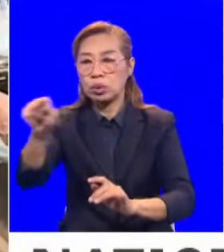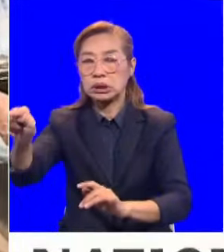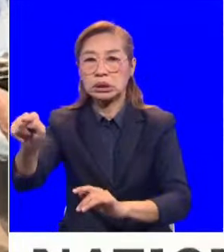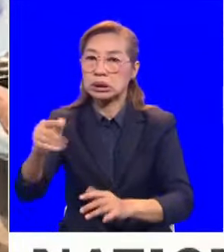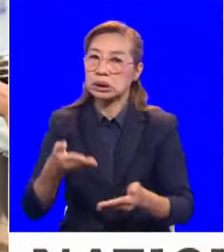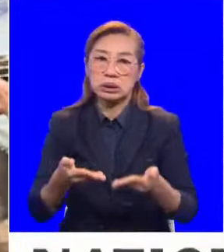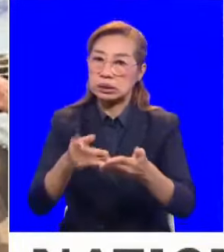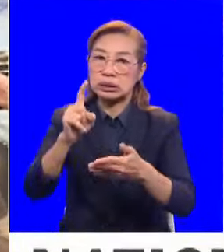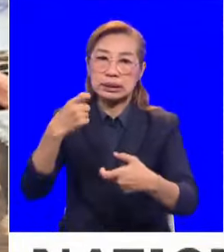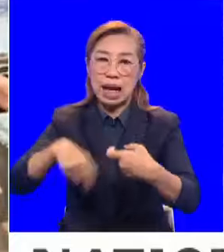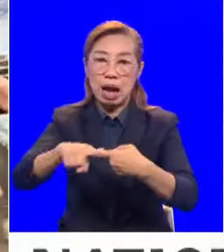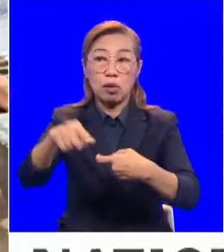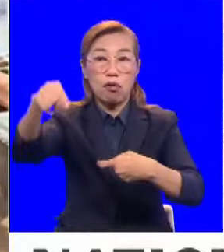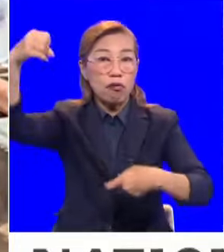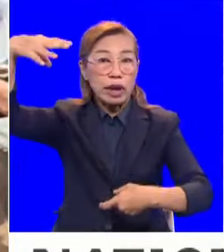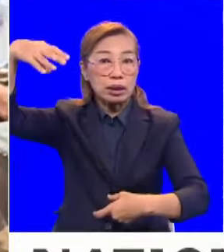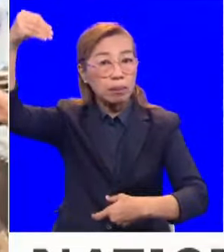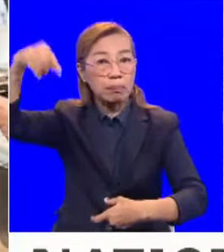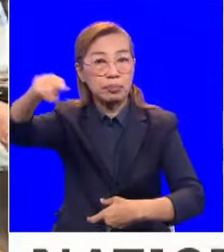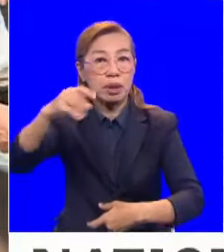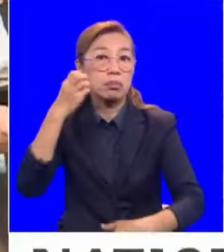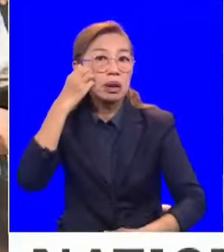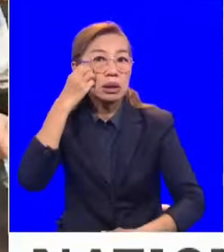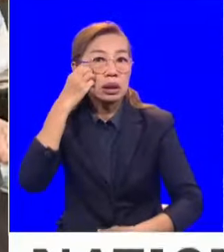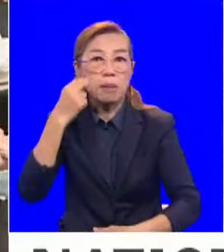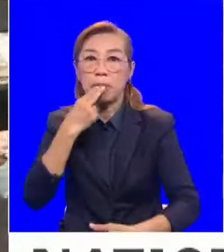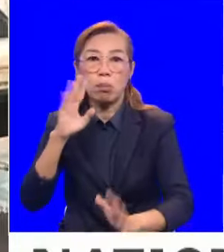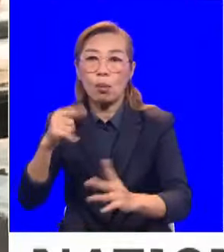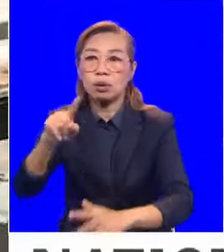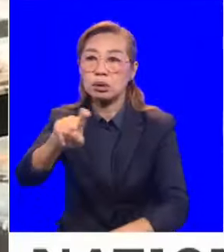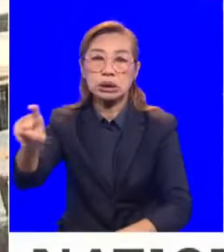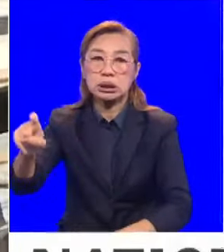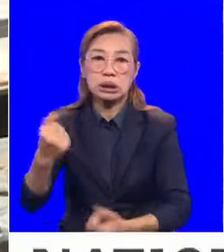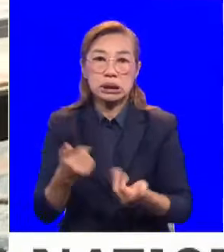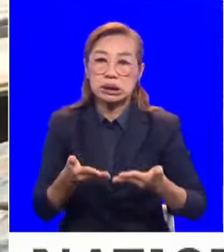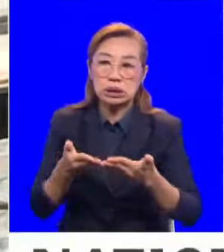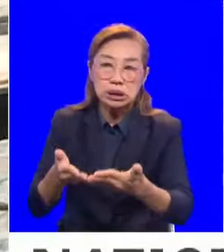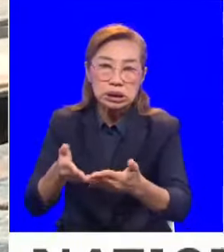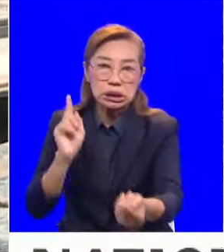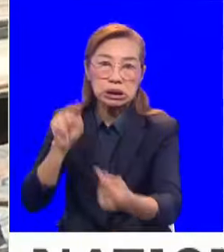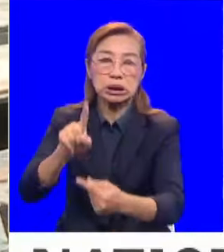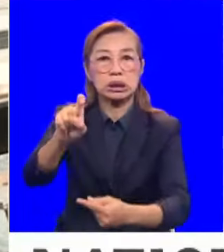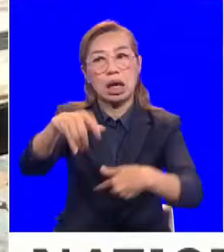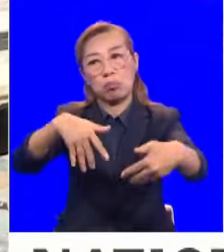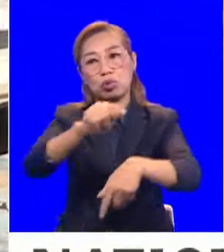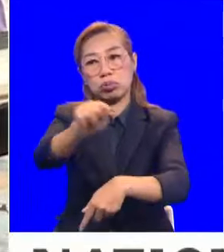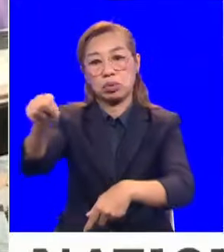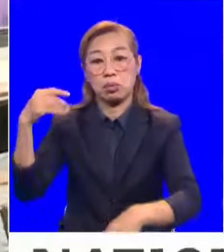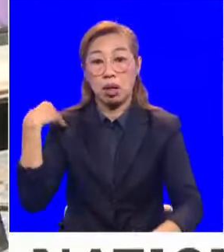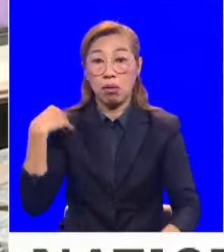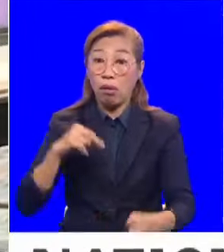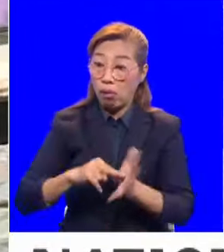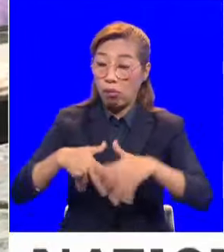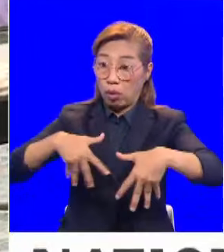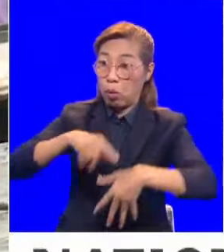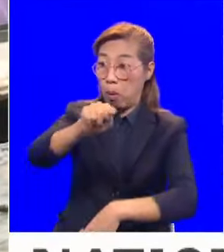ดขาดหมดเลยและโทรศัพท์มือถือก็ใช้งานไม่ได้ยังเข้าถึงไม่ละอีกหลายพื้นที ่แสดงว่าข้างในเนี่ยชาวบ้านยังอยู่อีกเ